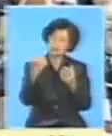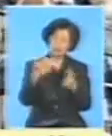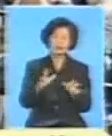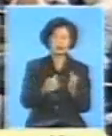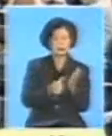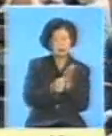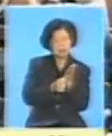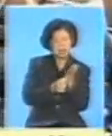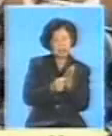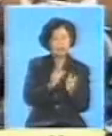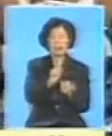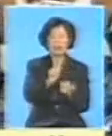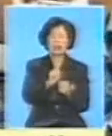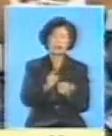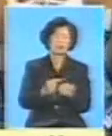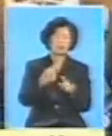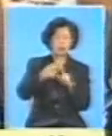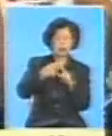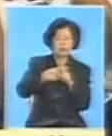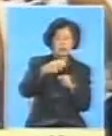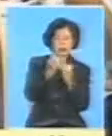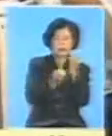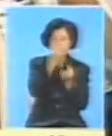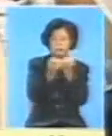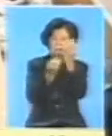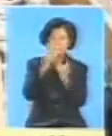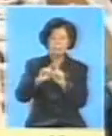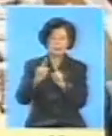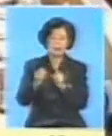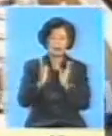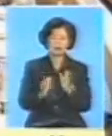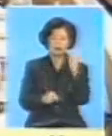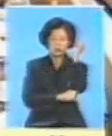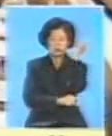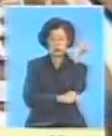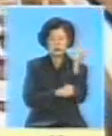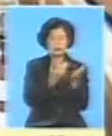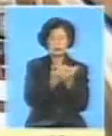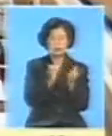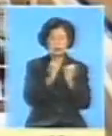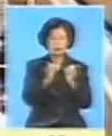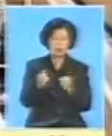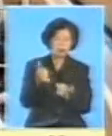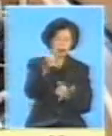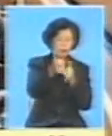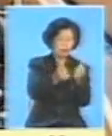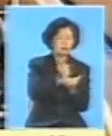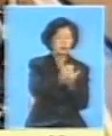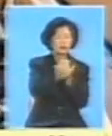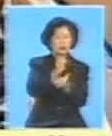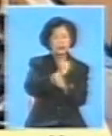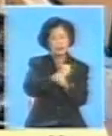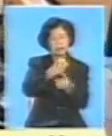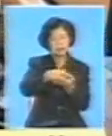ปลูกเสริมป่าบางส่วนโค่นป่าบวกป่าเศรษฐกิจเข้าไปด้วยแล้วเอาคนที่ไม่มีรายได้เนี่ยมาทำประโยชน์นะบ้าง